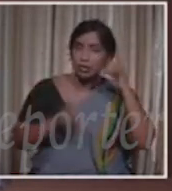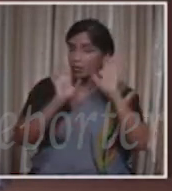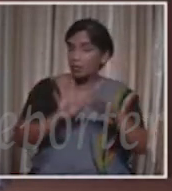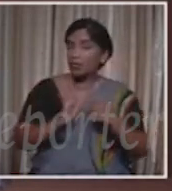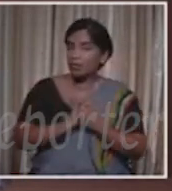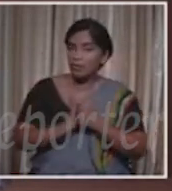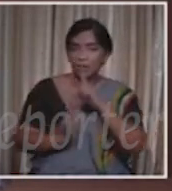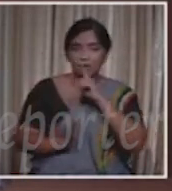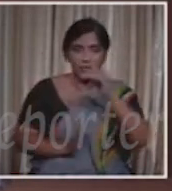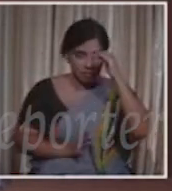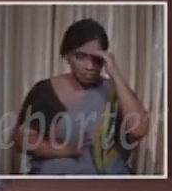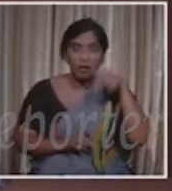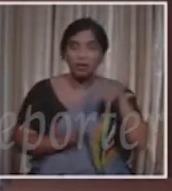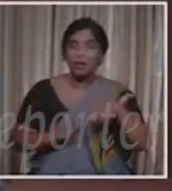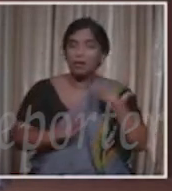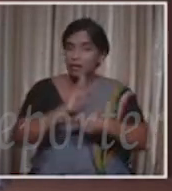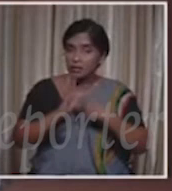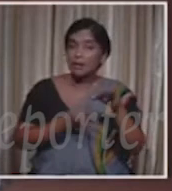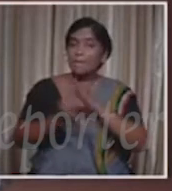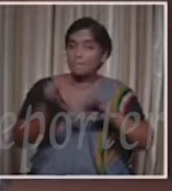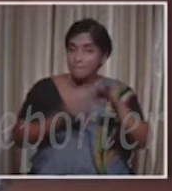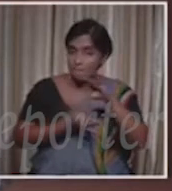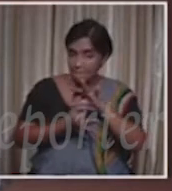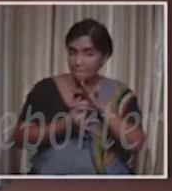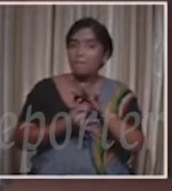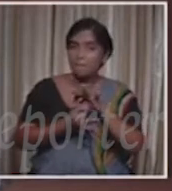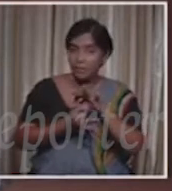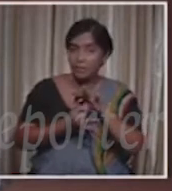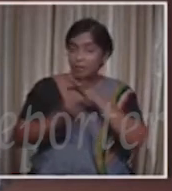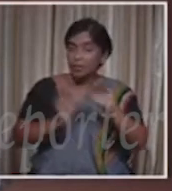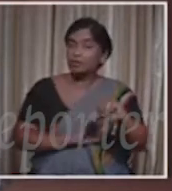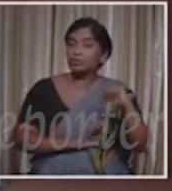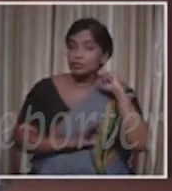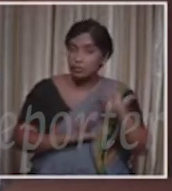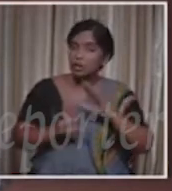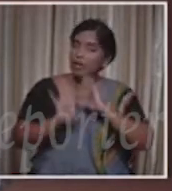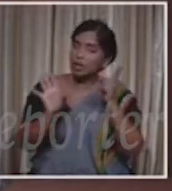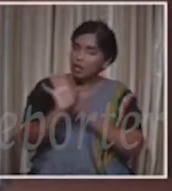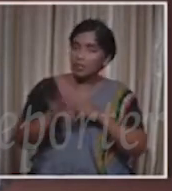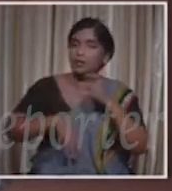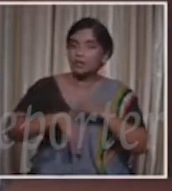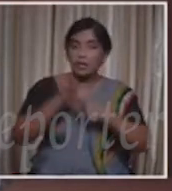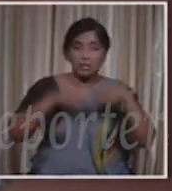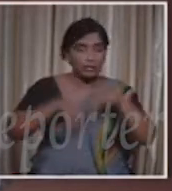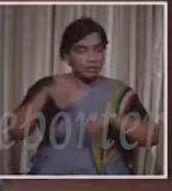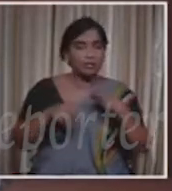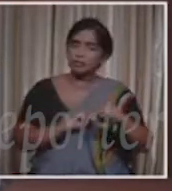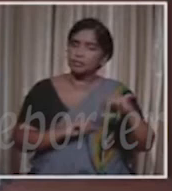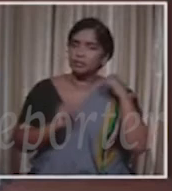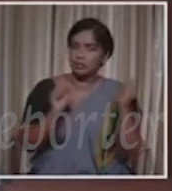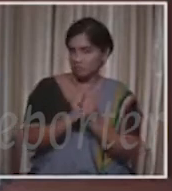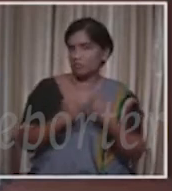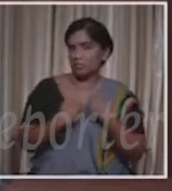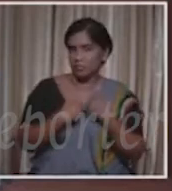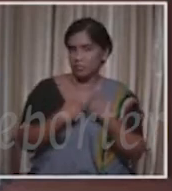නැති වෙලා තිබෙනවා. ඒවත් අපි දන්නවා. ඒත් ගරු නියෝජක කතානායකතුමනි මේ රටේ ප්‍රජාතන්ත්‍රවාද වෙනුවෙන් ප්‍රජාතන්ත්‍රවාදය ශක්තිමත් කරගෙන වෙන හැම වෙලාවම